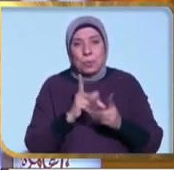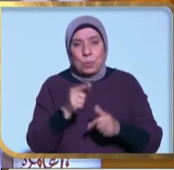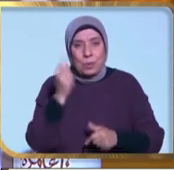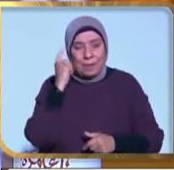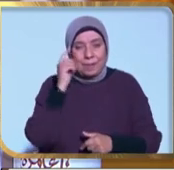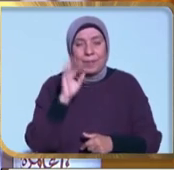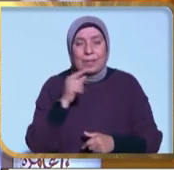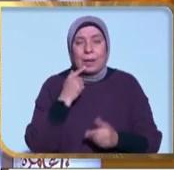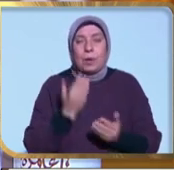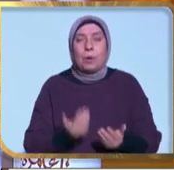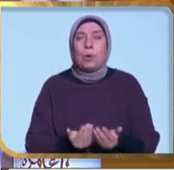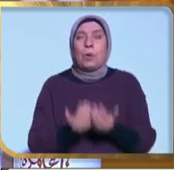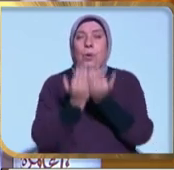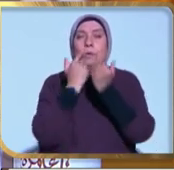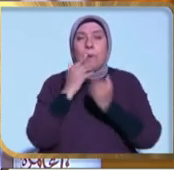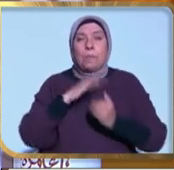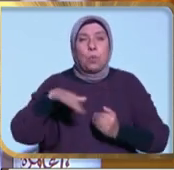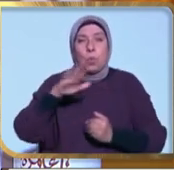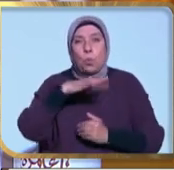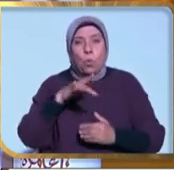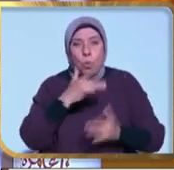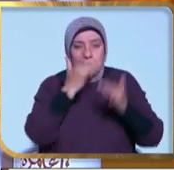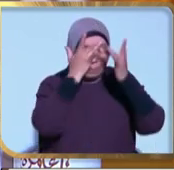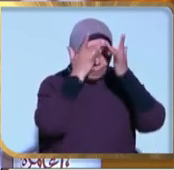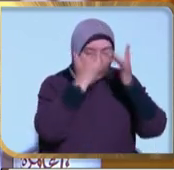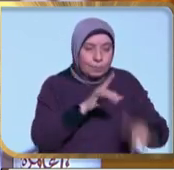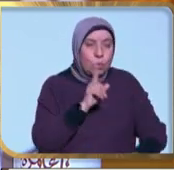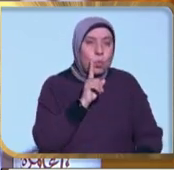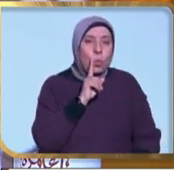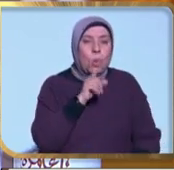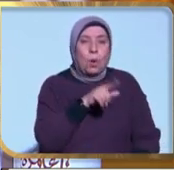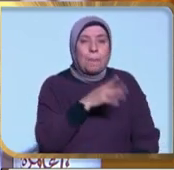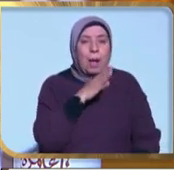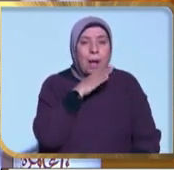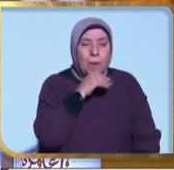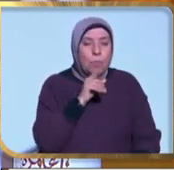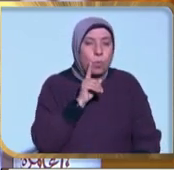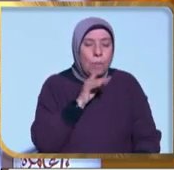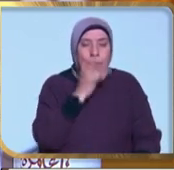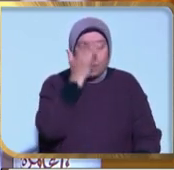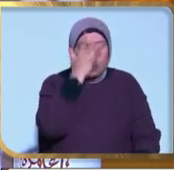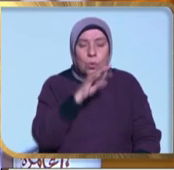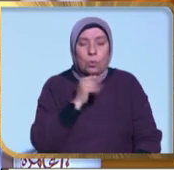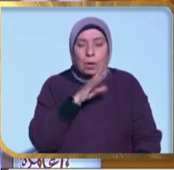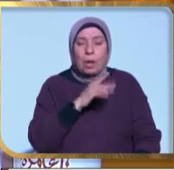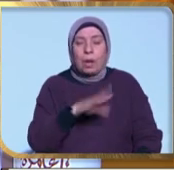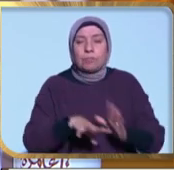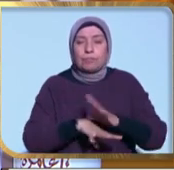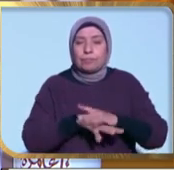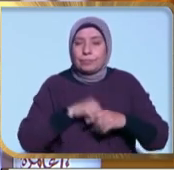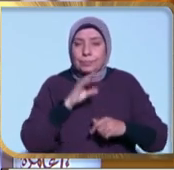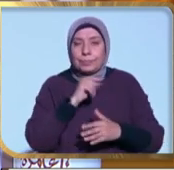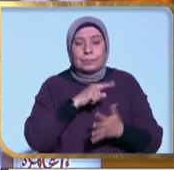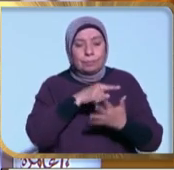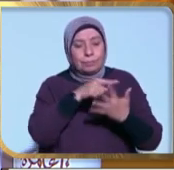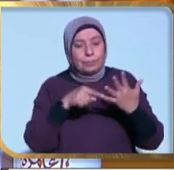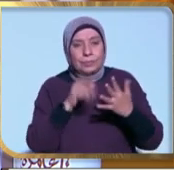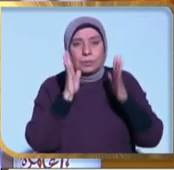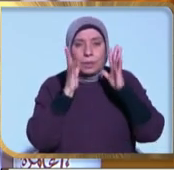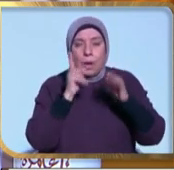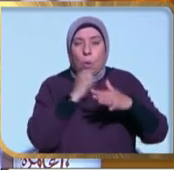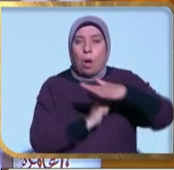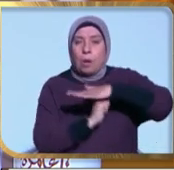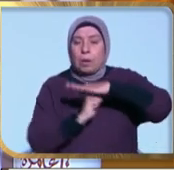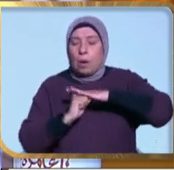الله سبحانه وتعالى انه تعانوا على برها وتعانى القيام بالفرائض والاركان ونسال الله